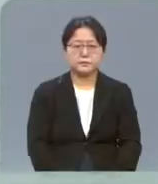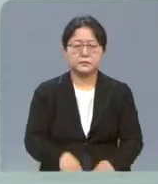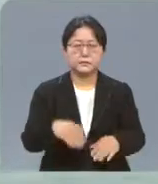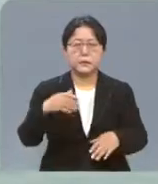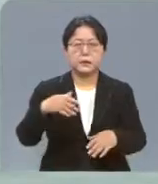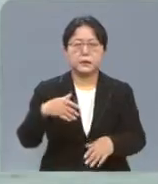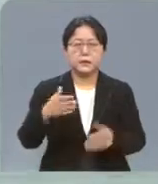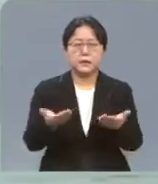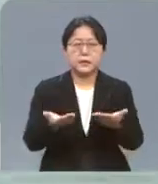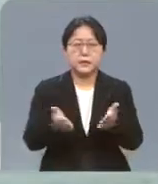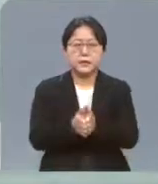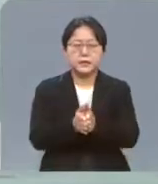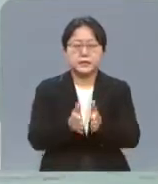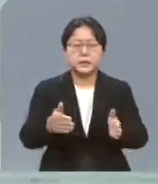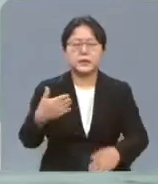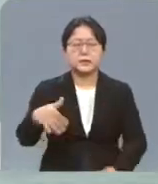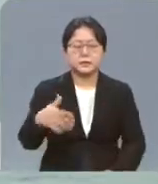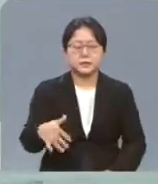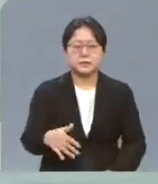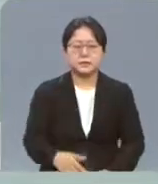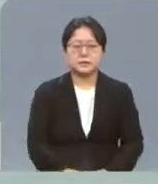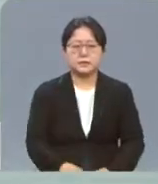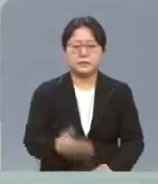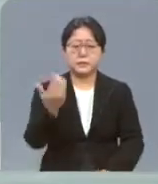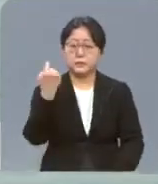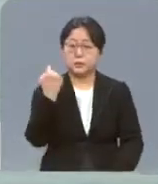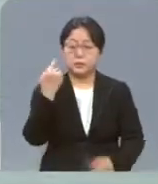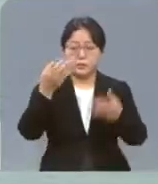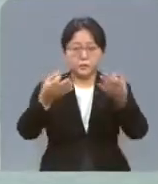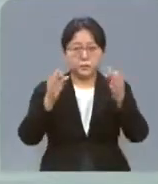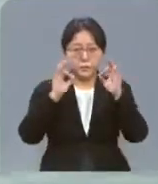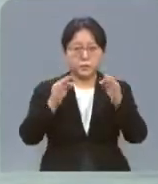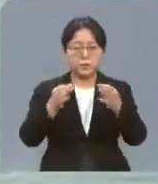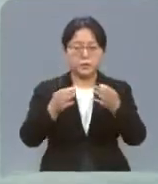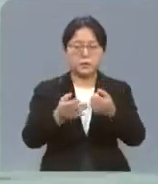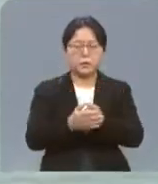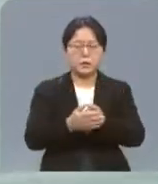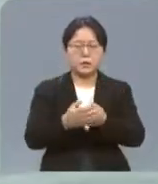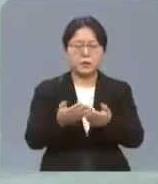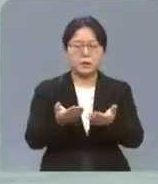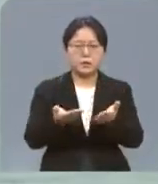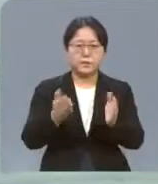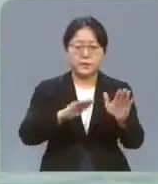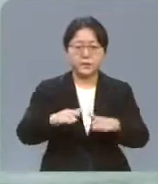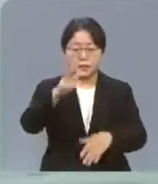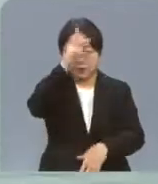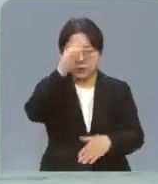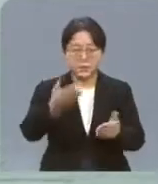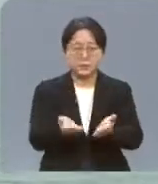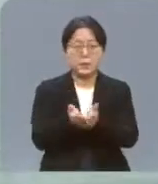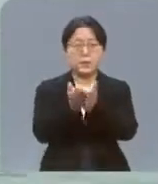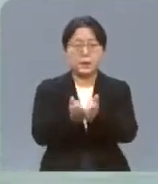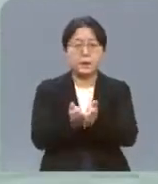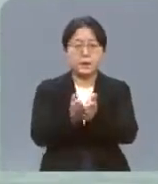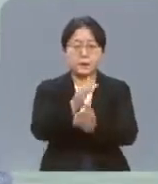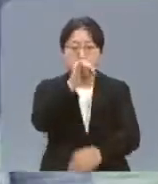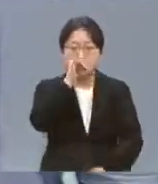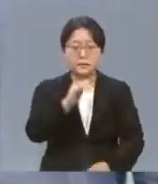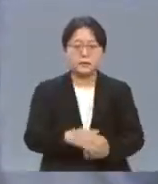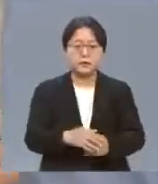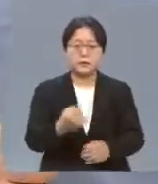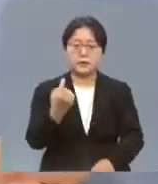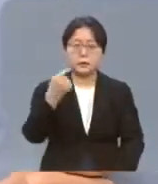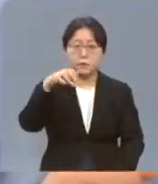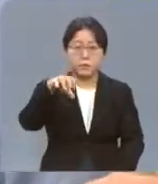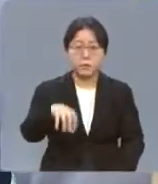내 아직 인양 작업이 시작되지 는 않았습니다 제 뒤로 오시면 양식장 주변에 해경 선박들이 떠 있는 모습이 보이실 텐데요 바로